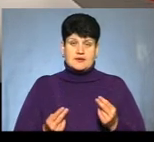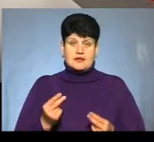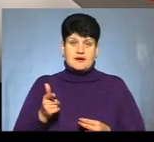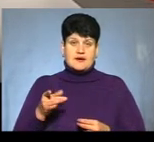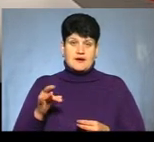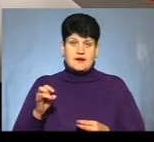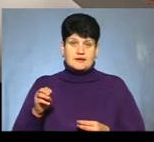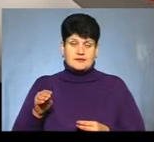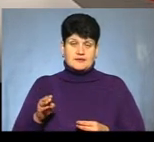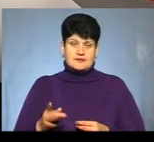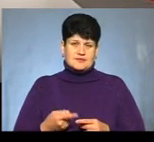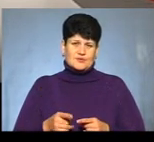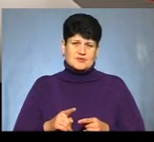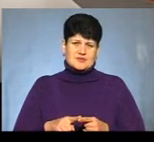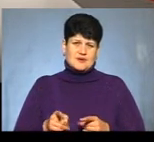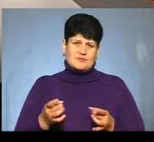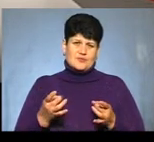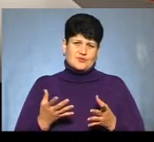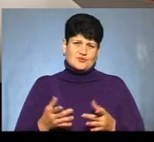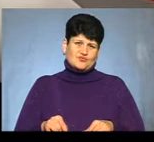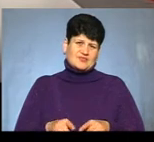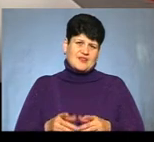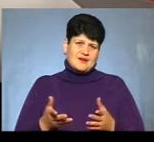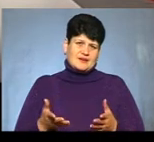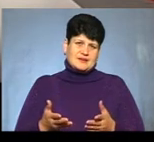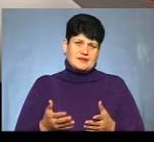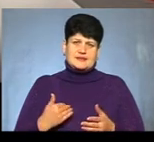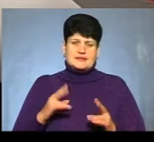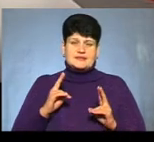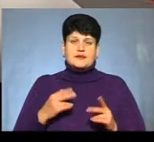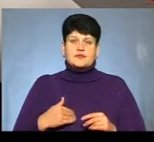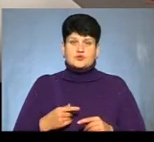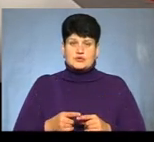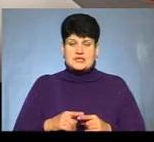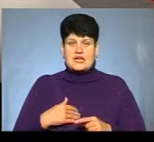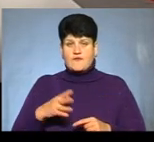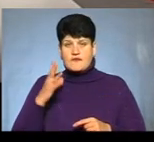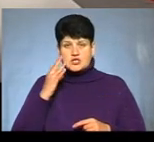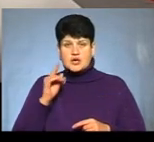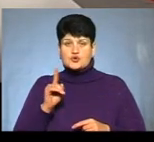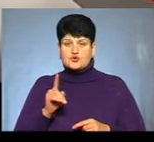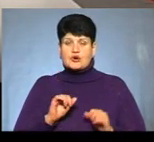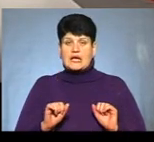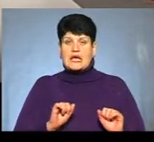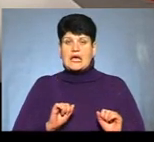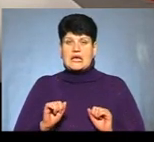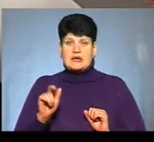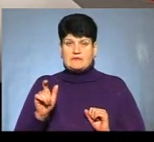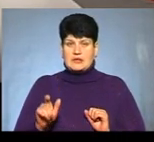специфіку виграння грантів, чи що там. Це просто так, я не знаю, для чого це. Я вважаю, що